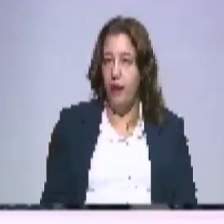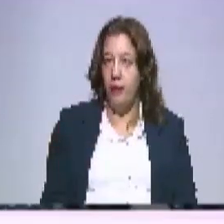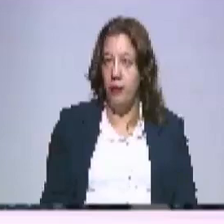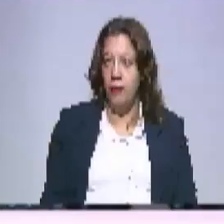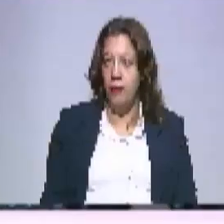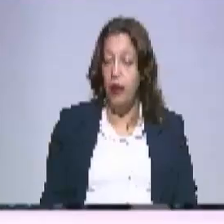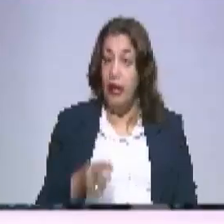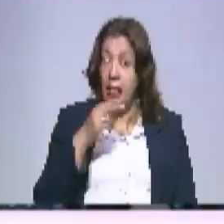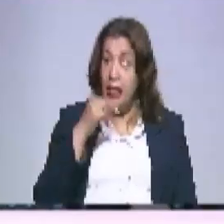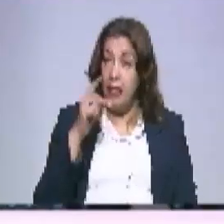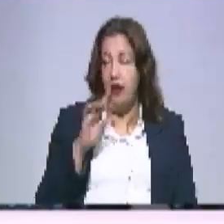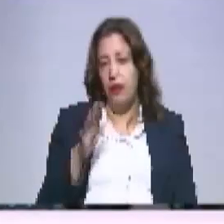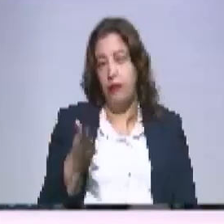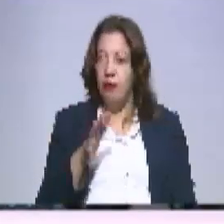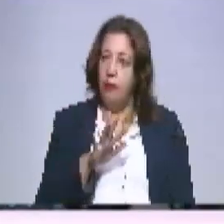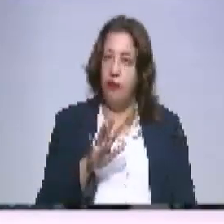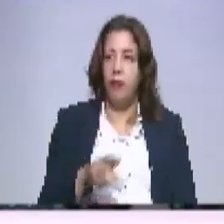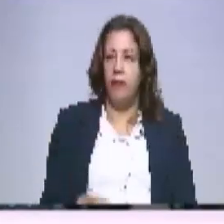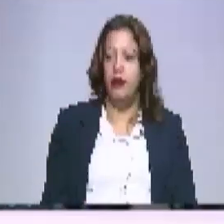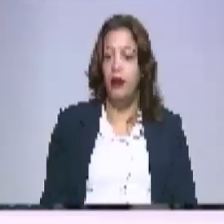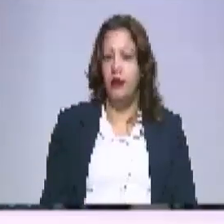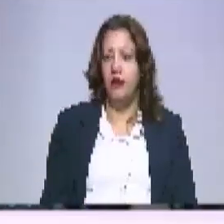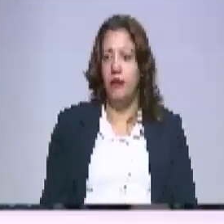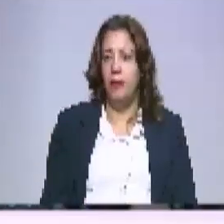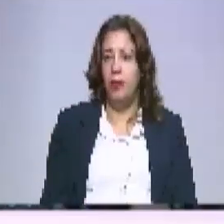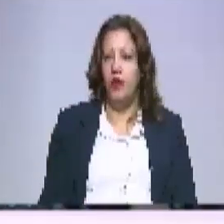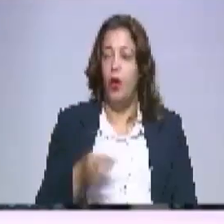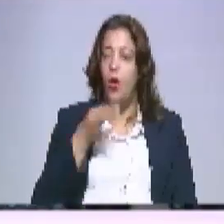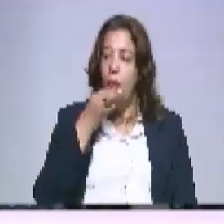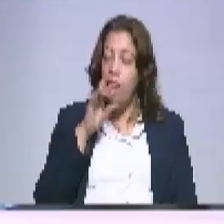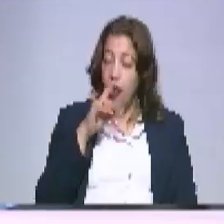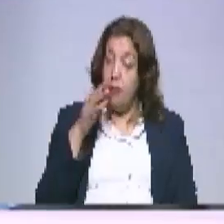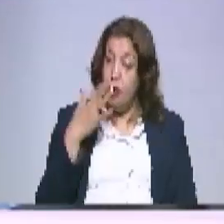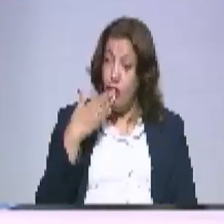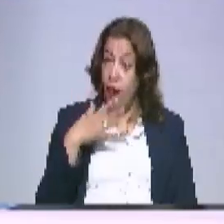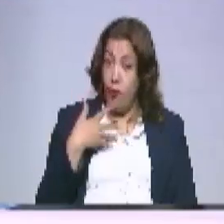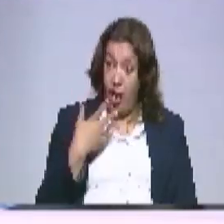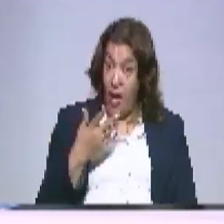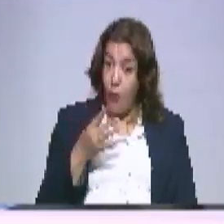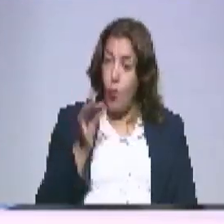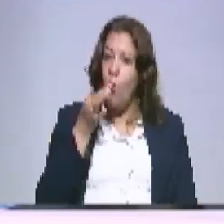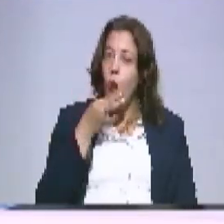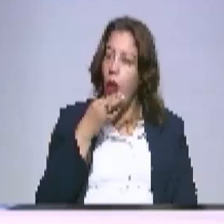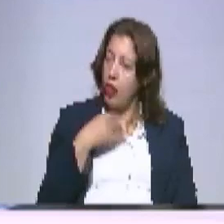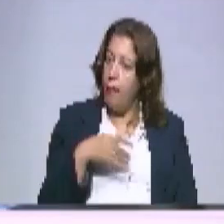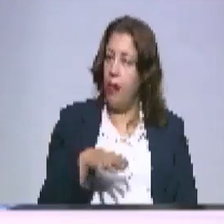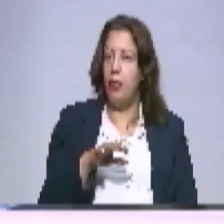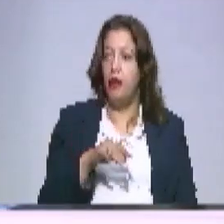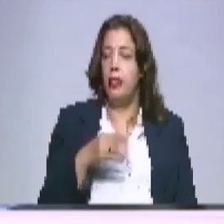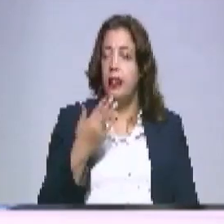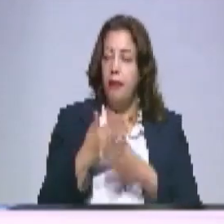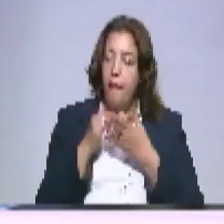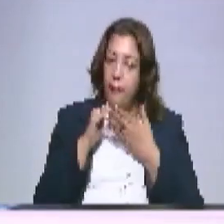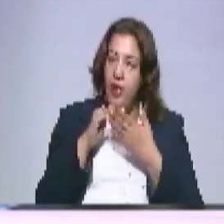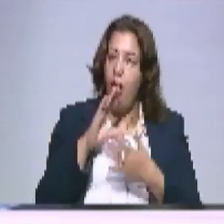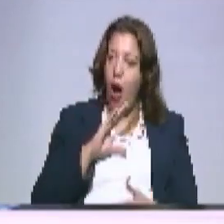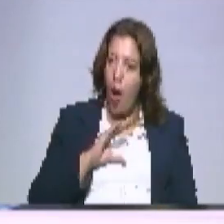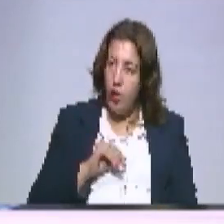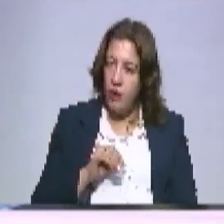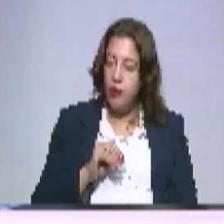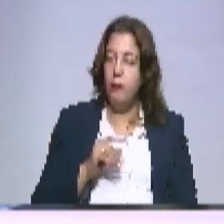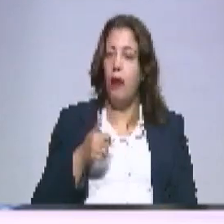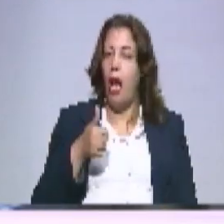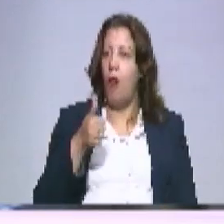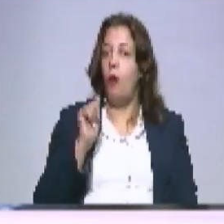يعني، برضو يعني لما بيحبش الحراق قوي ممكن إن احنا نقلله، وهو بيساعد على الهضم وبيساعد على الحرق